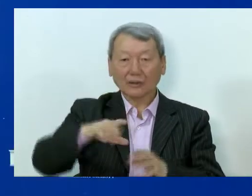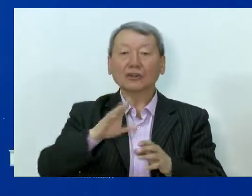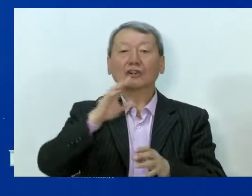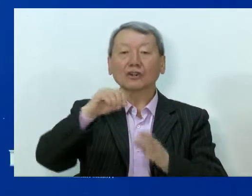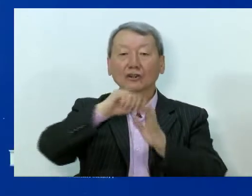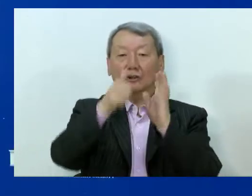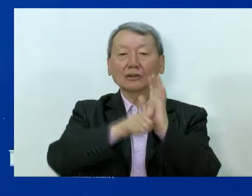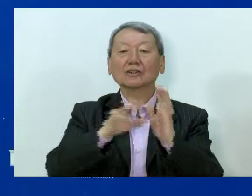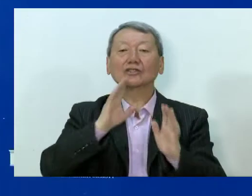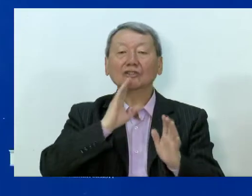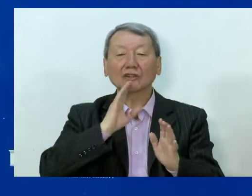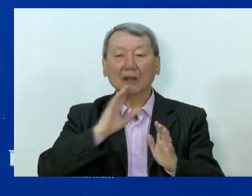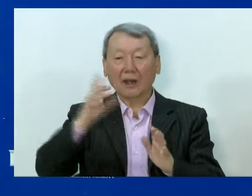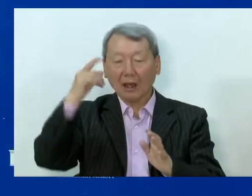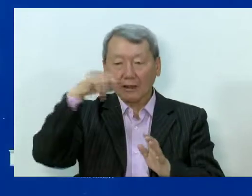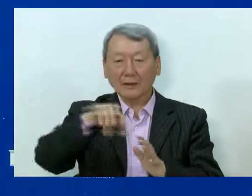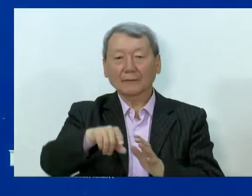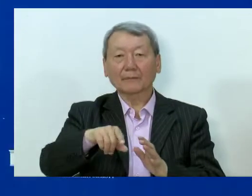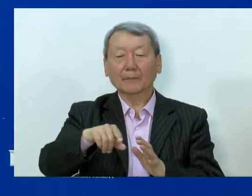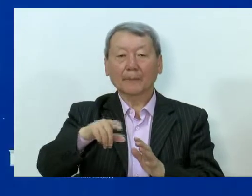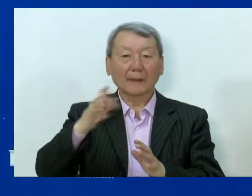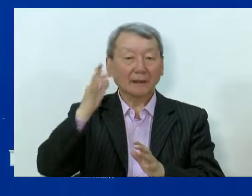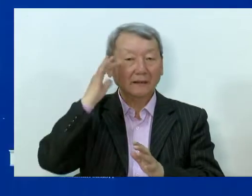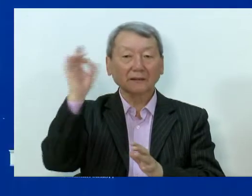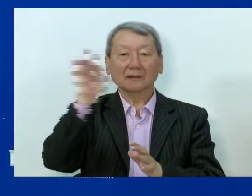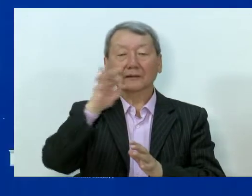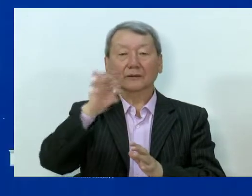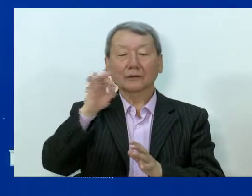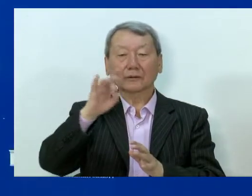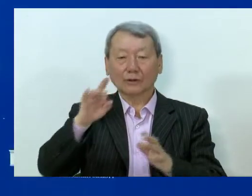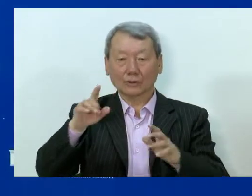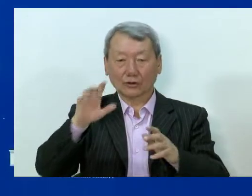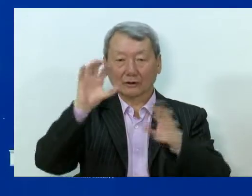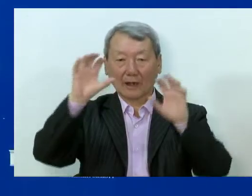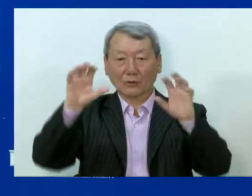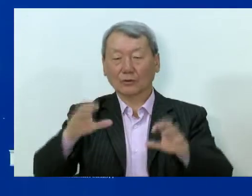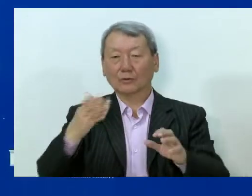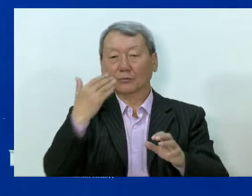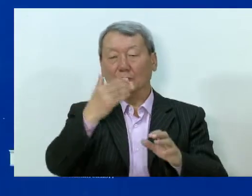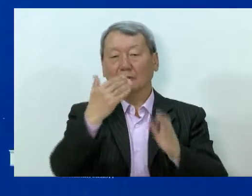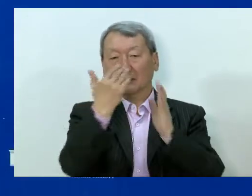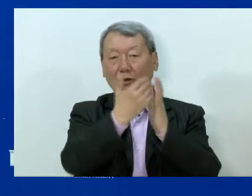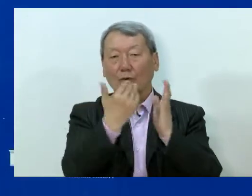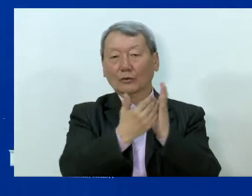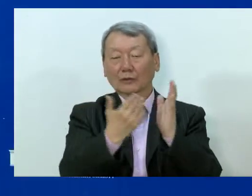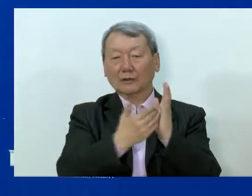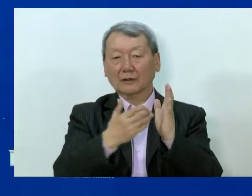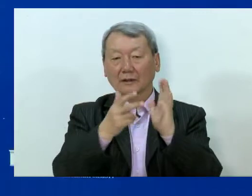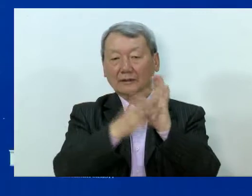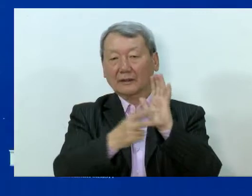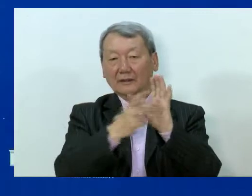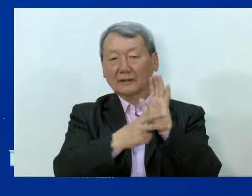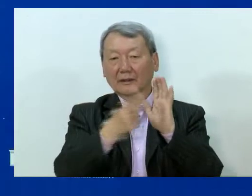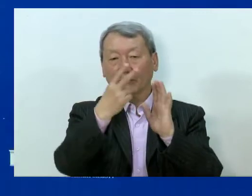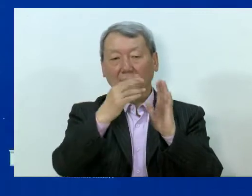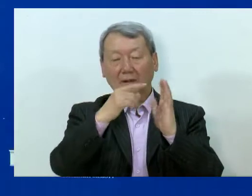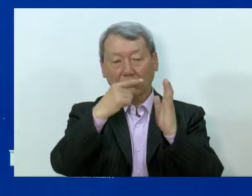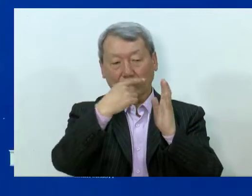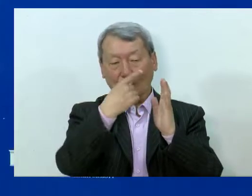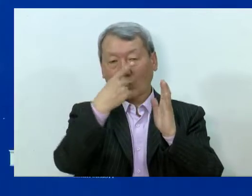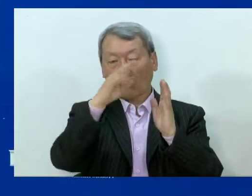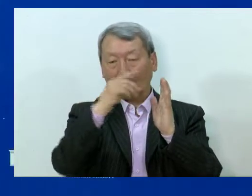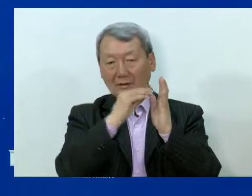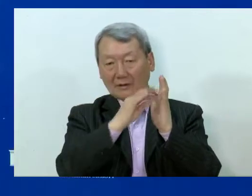а я аллорны член круга бузу кодекс кодекс ен сен-хен тибере нет